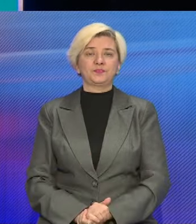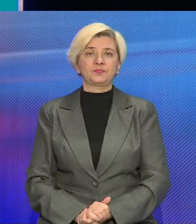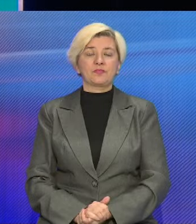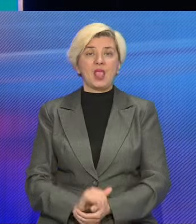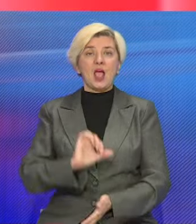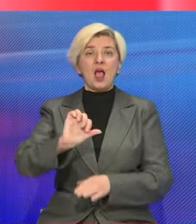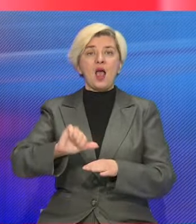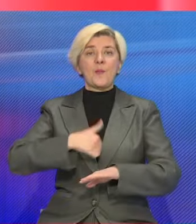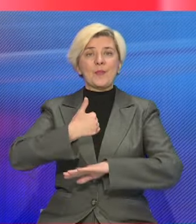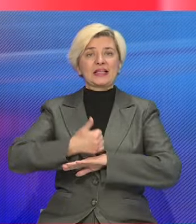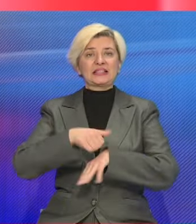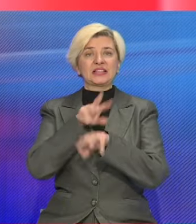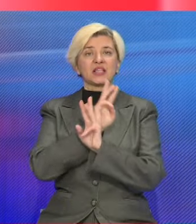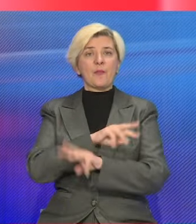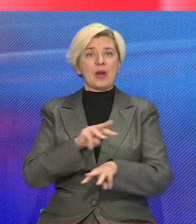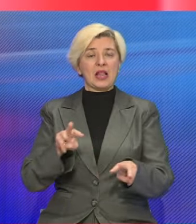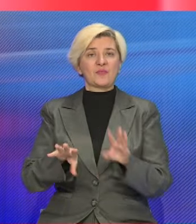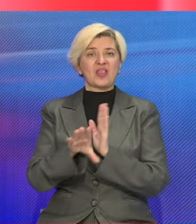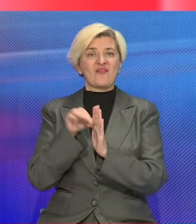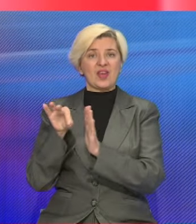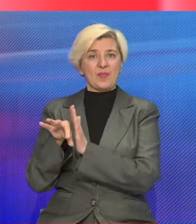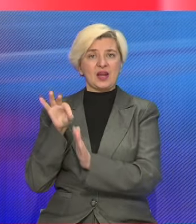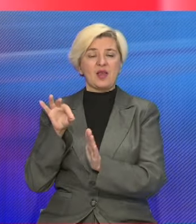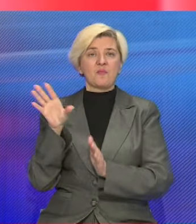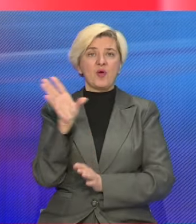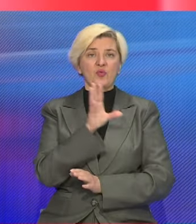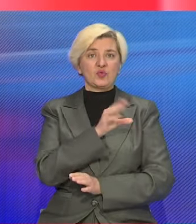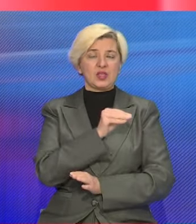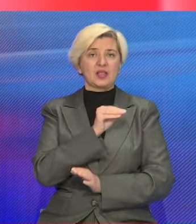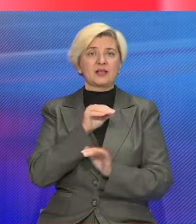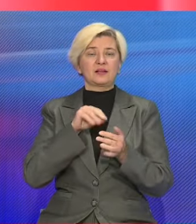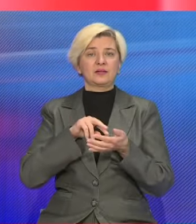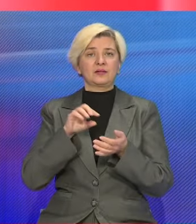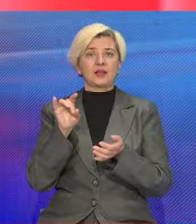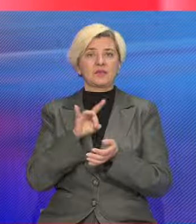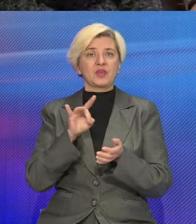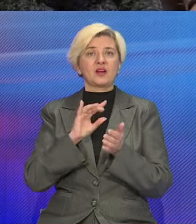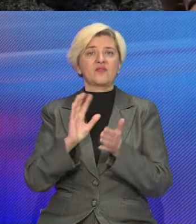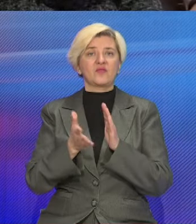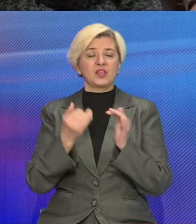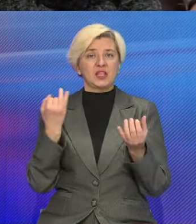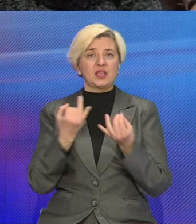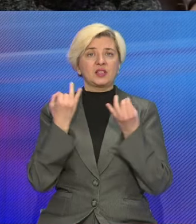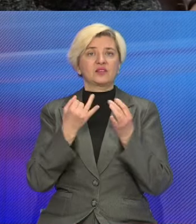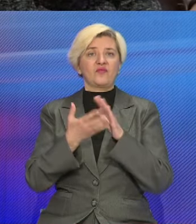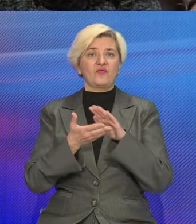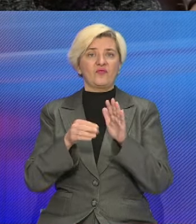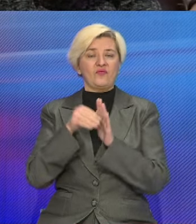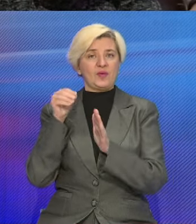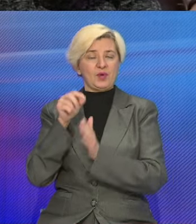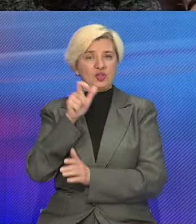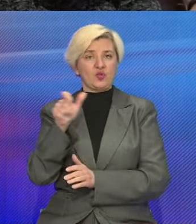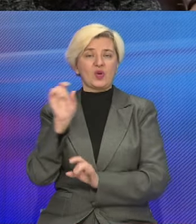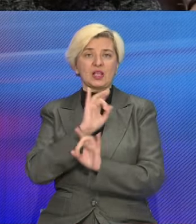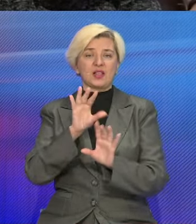Президентські і парламентські выбори по усіх замерах неазменно викликають високий інтерес выборщиків, розказав Уладімір Каранік під час